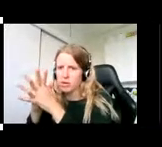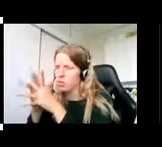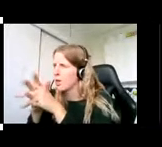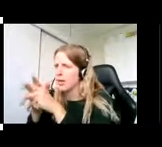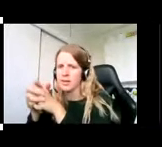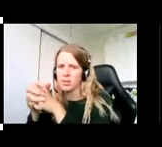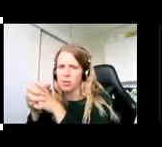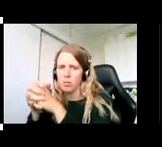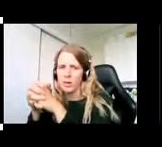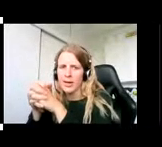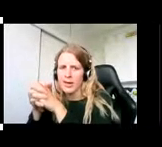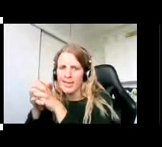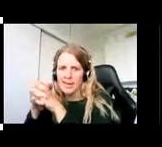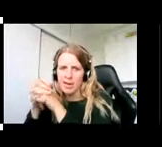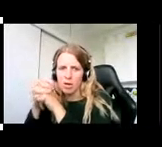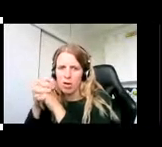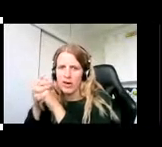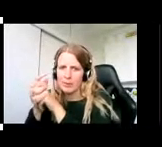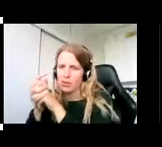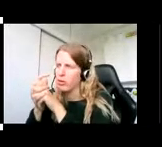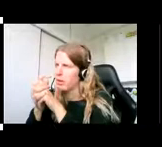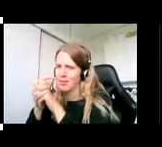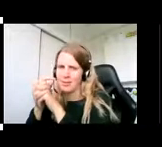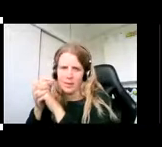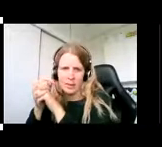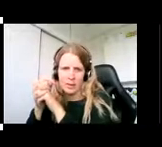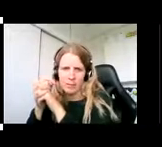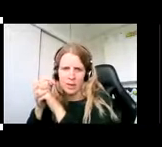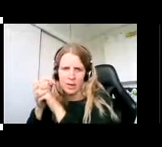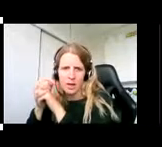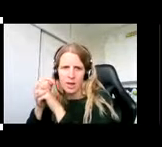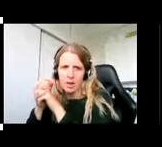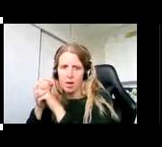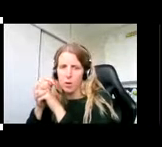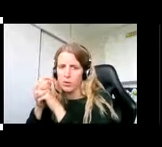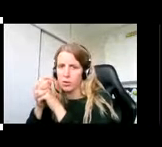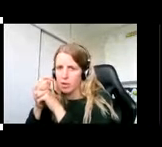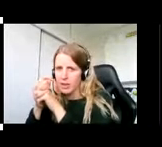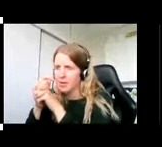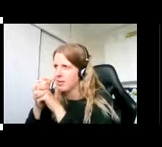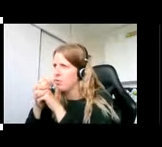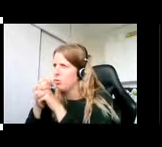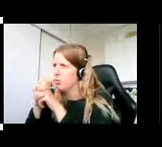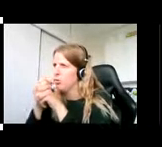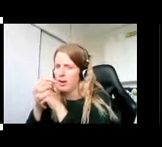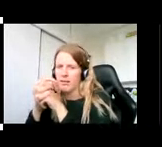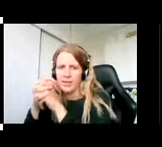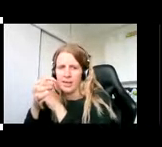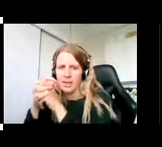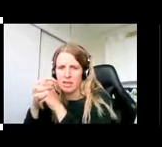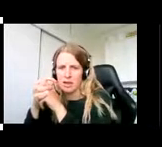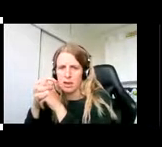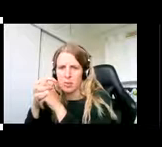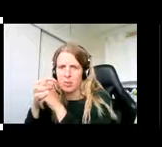hun verantwoordelijkheid is om geen zieke kinderen of animatoren te laten deelnemen. Wat ook iets is dat we nu wel